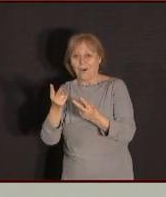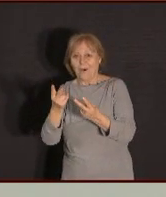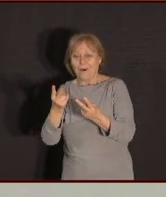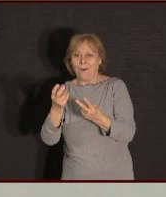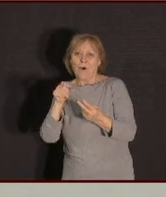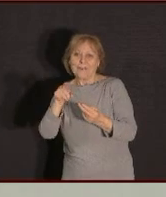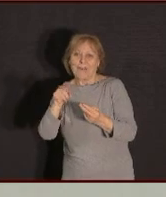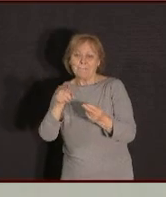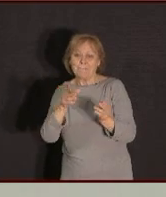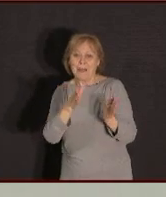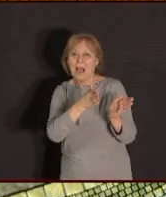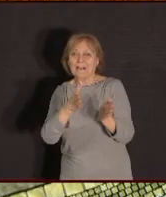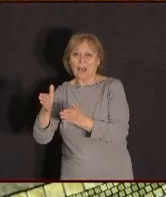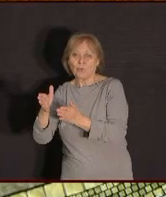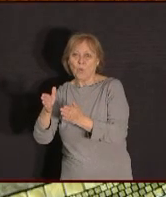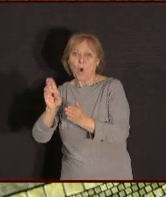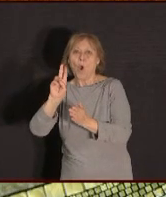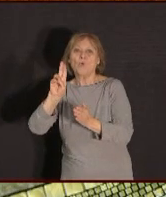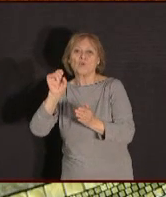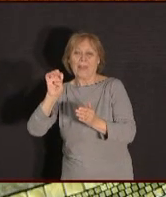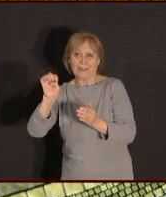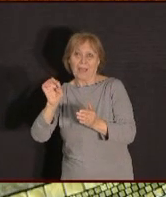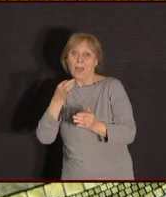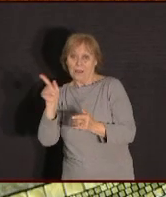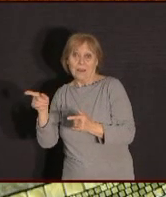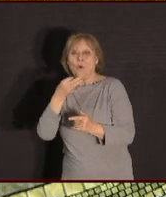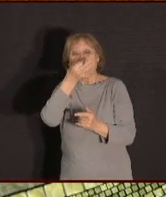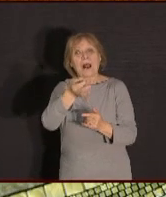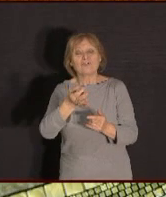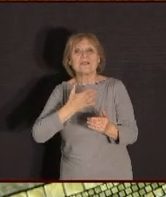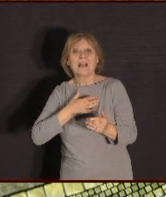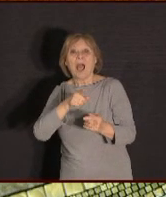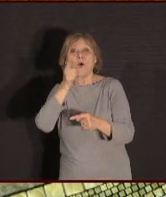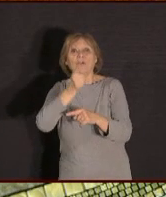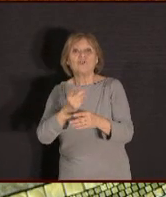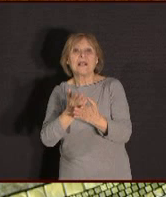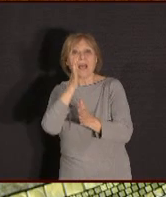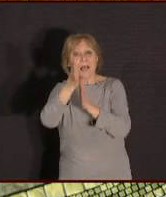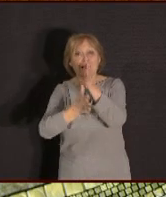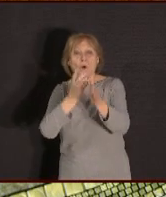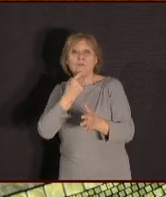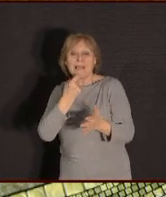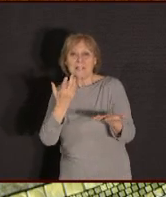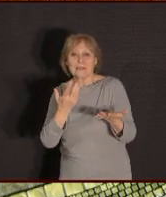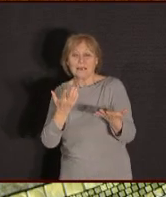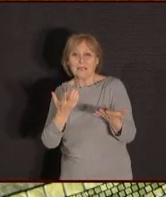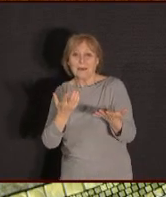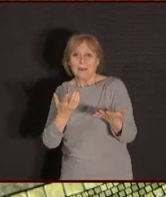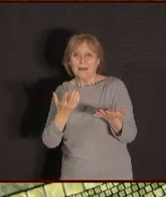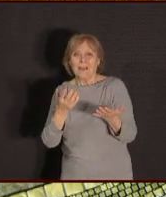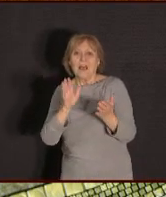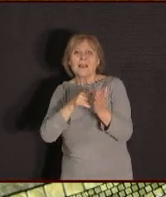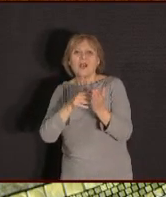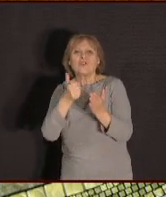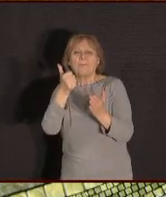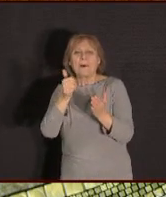tem redu Uršulink. Zakaj ste se odločili za znakovni jezik? Kakšni so bili pa tisti